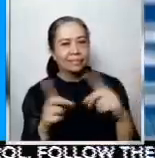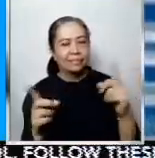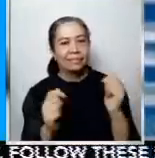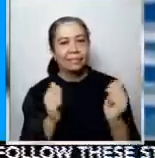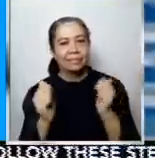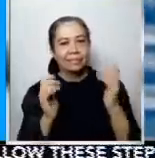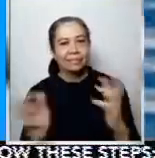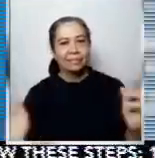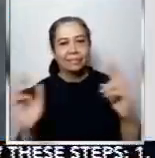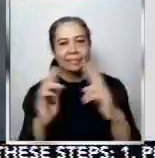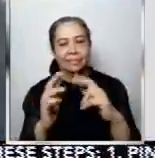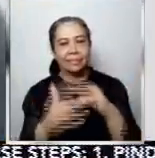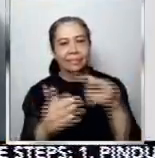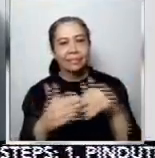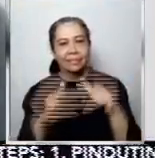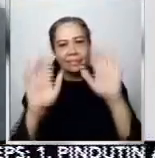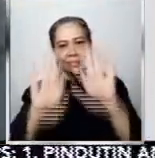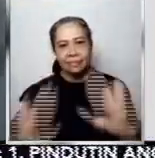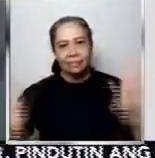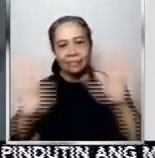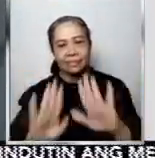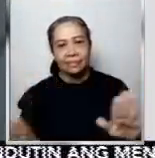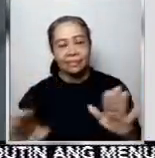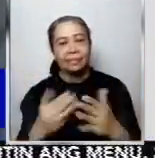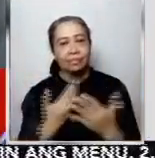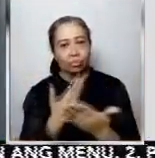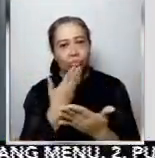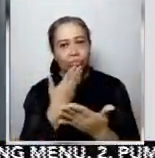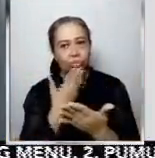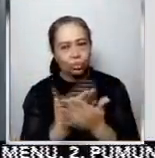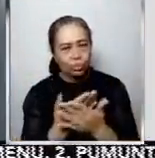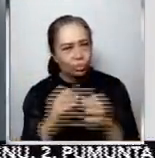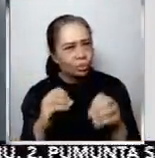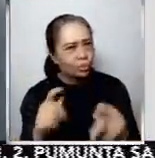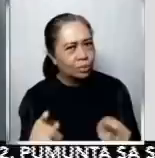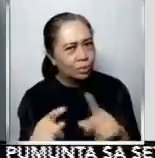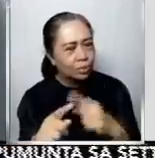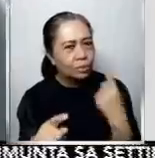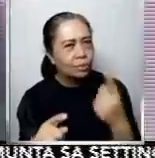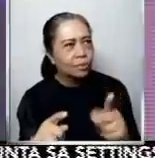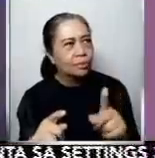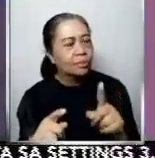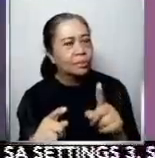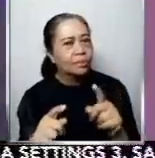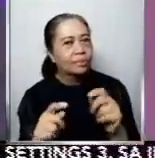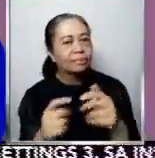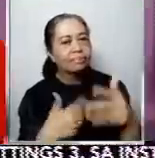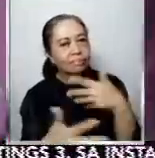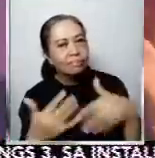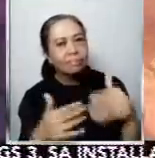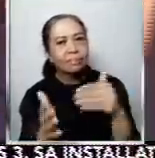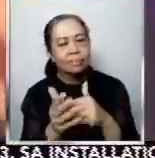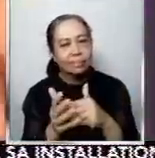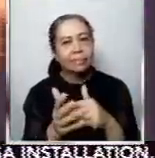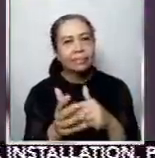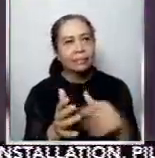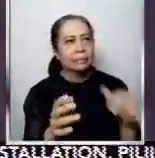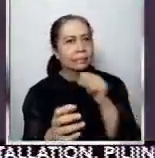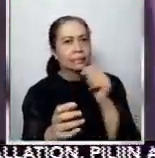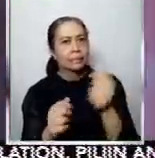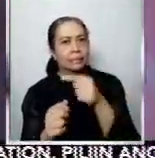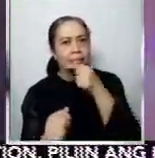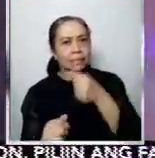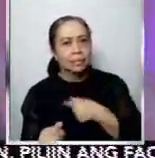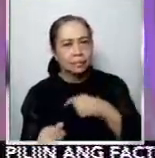Out Sundays. Magandang opportunity to para makapag-bonding kami ulit. Actually, hindi naman kami lahat guest this Sunday,